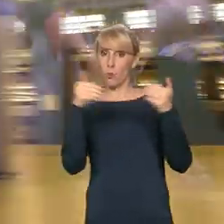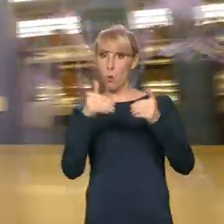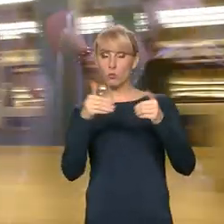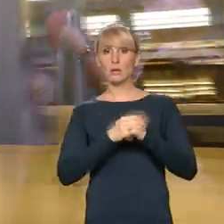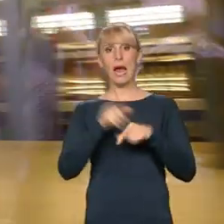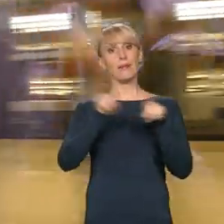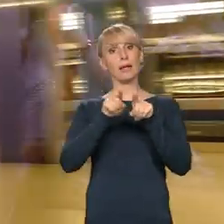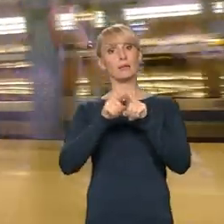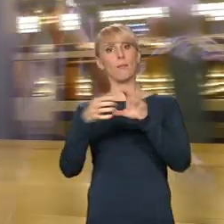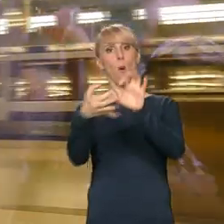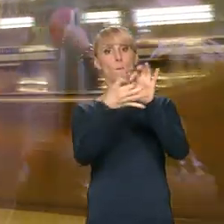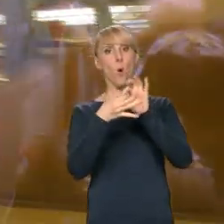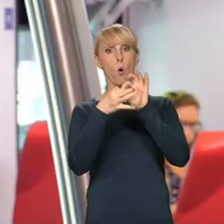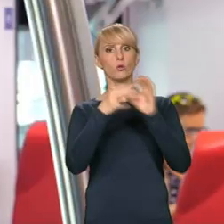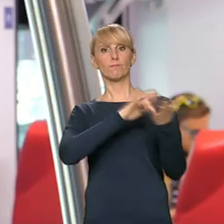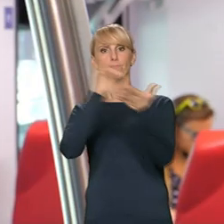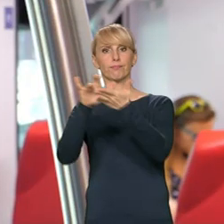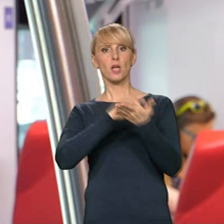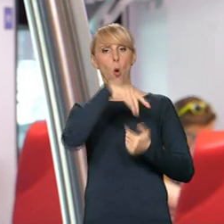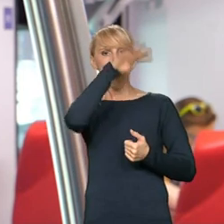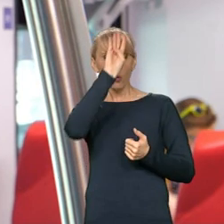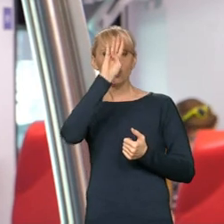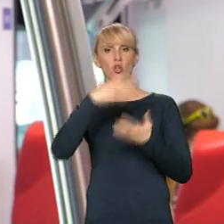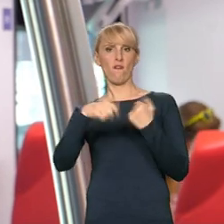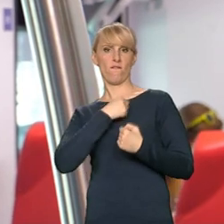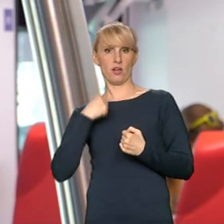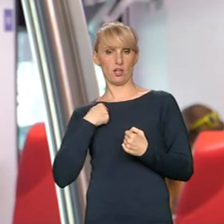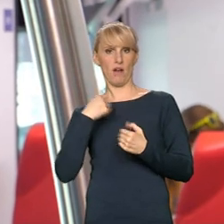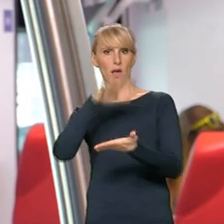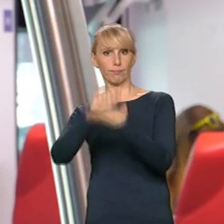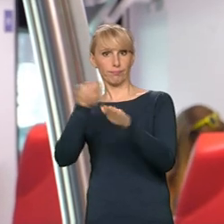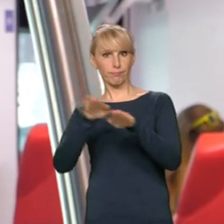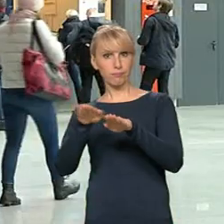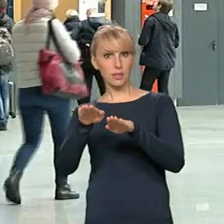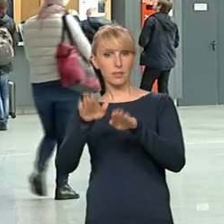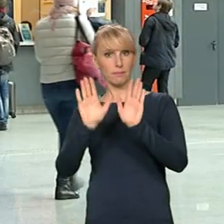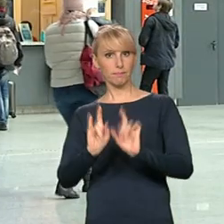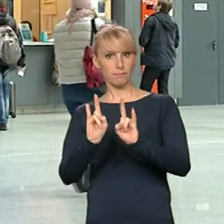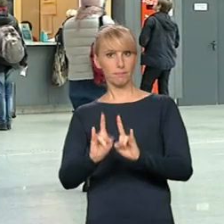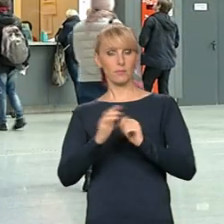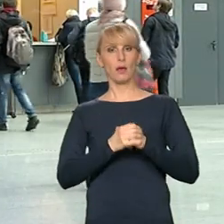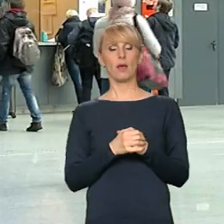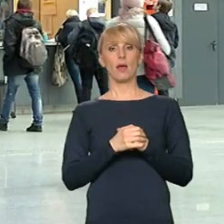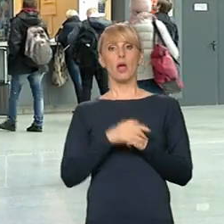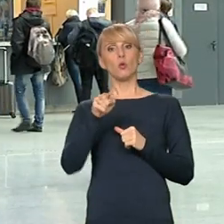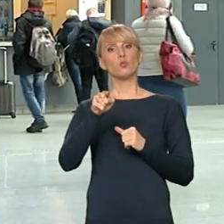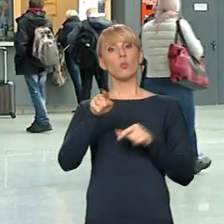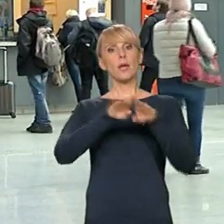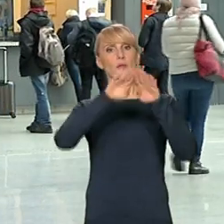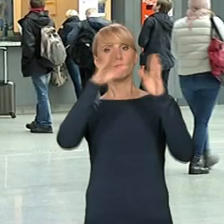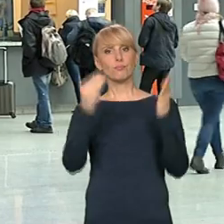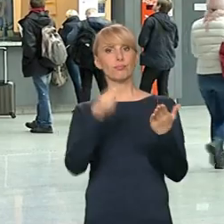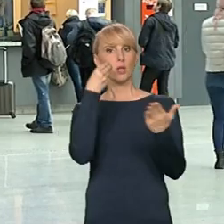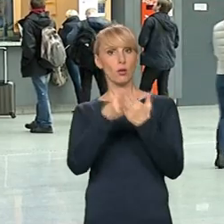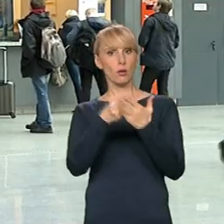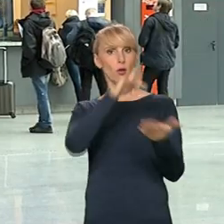przypadku połączenia na trasie Łódź-Warszawa możliwe jest zarezerwowanie miejsc siedzących. Spółka posiada również własne kasy, które znajdują